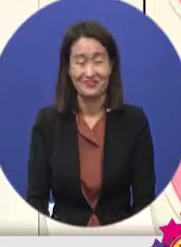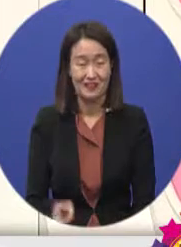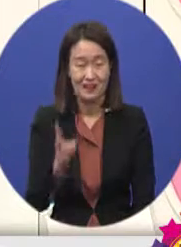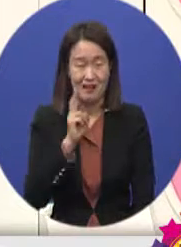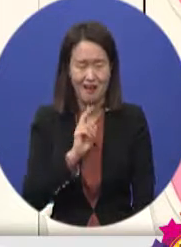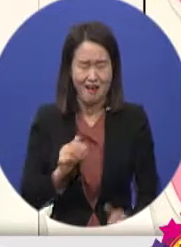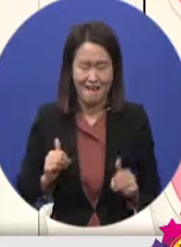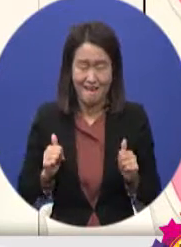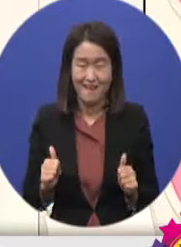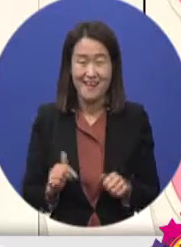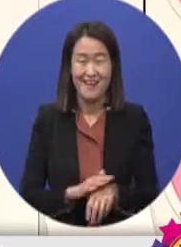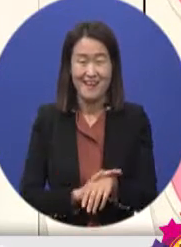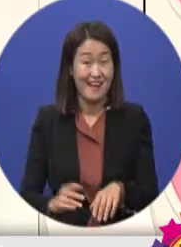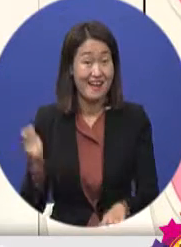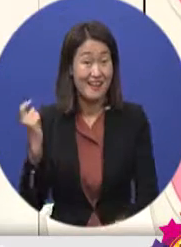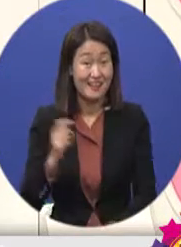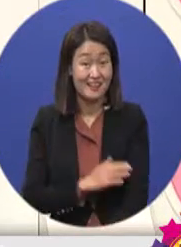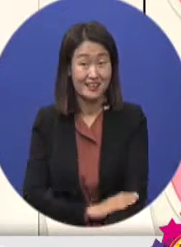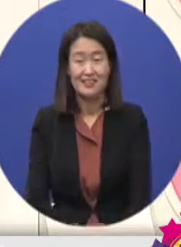노래 정말 잘 들었습니다.